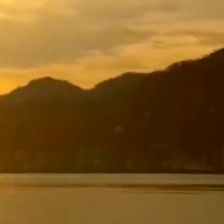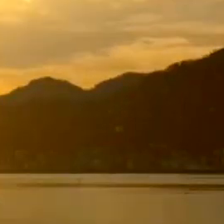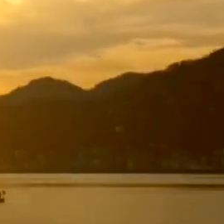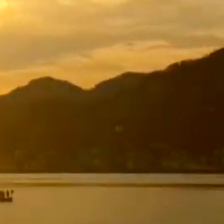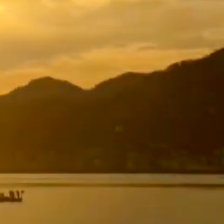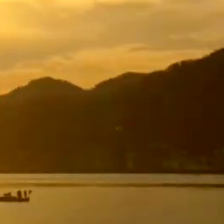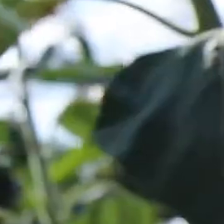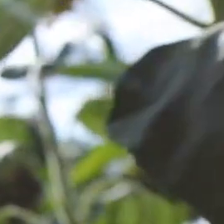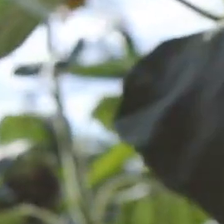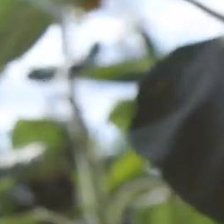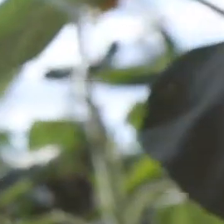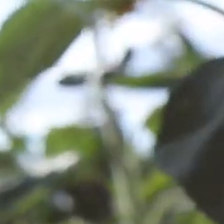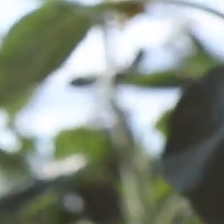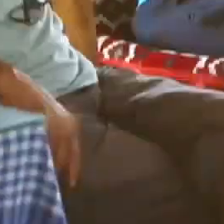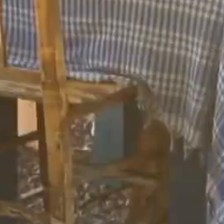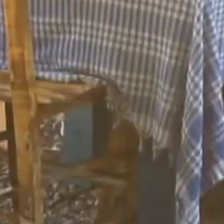da